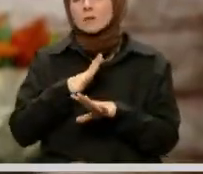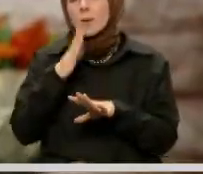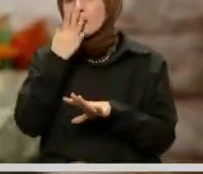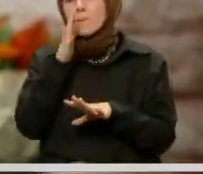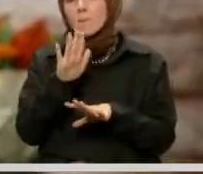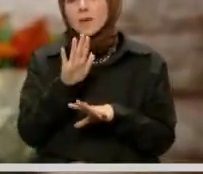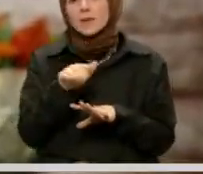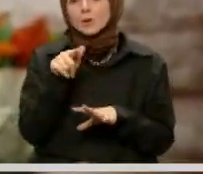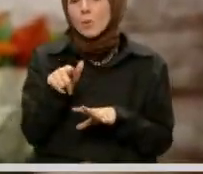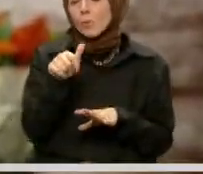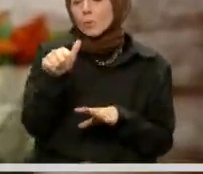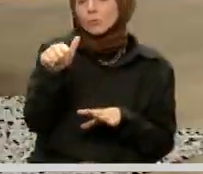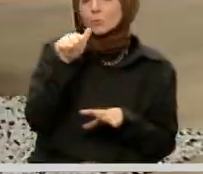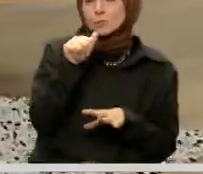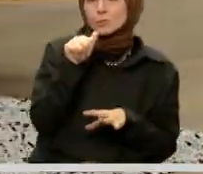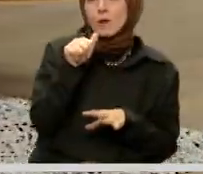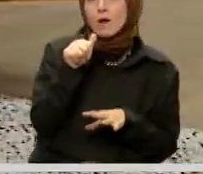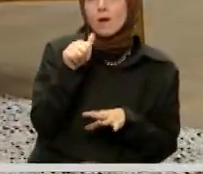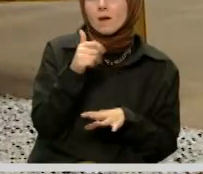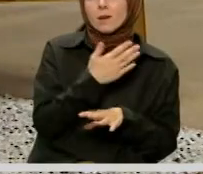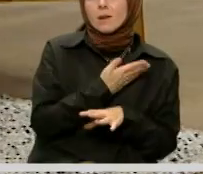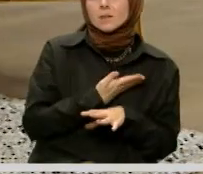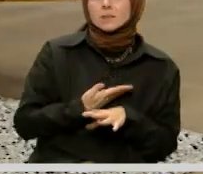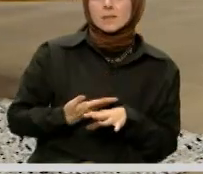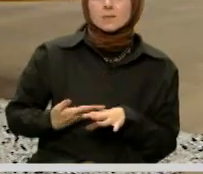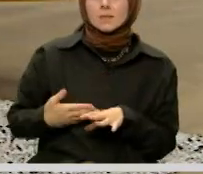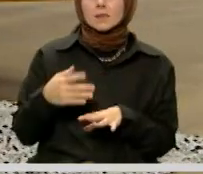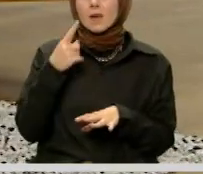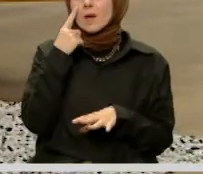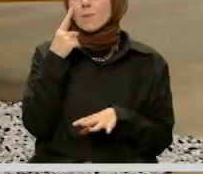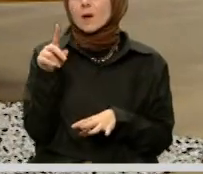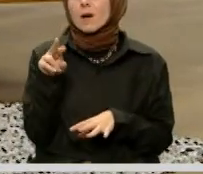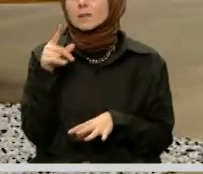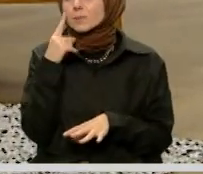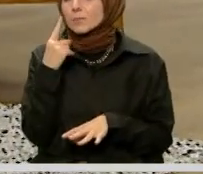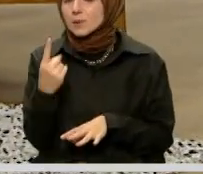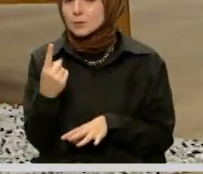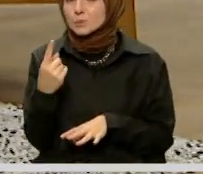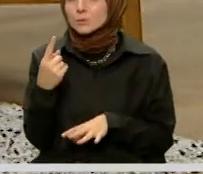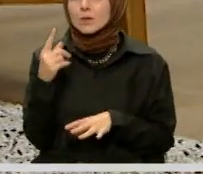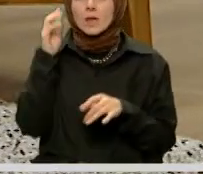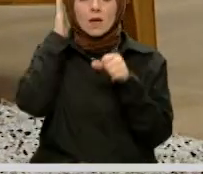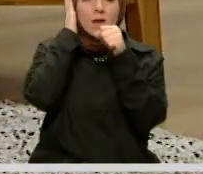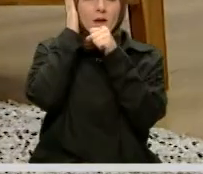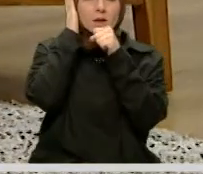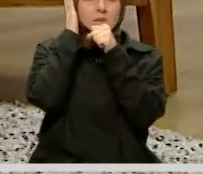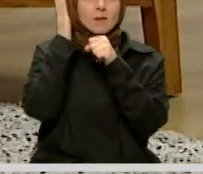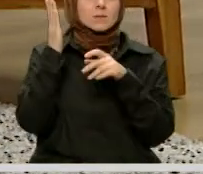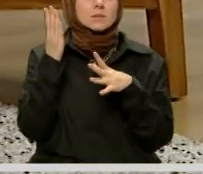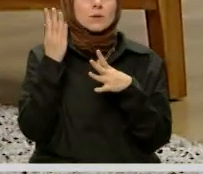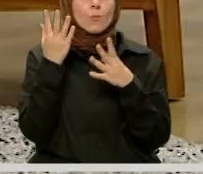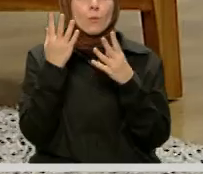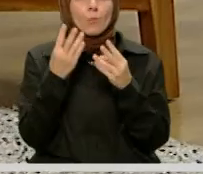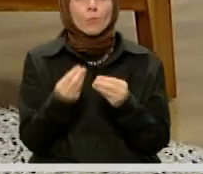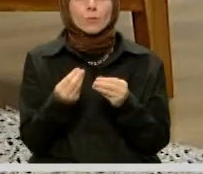kardeşimiz o suya böyle sevdalısına bakar gibi bakar. Ezan okunduğu an itibarında ne büyük bir nimetmişsin sen